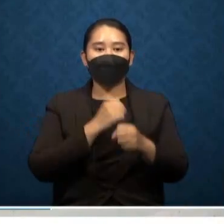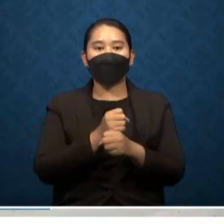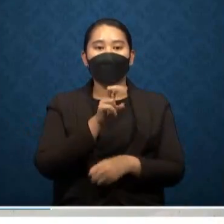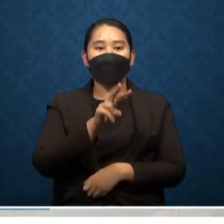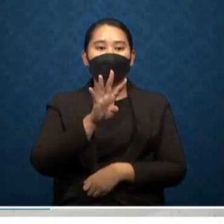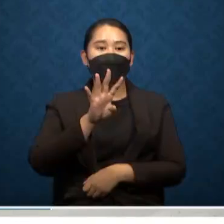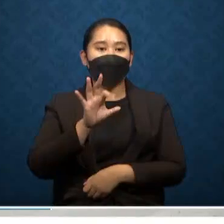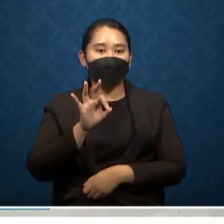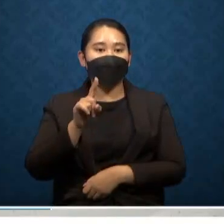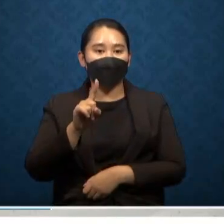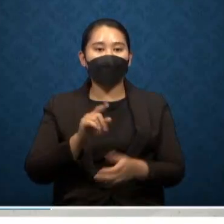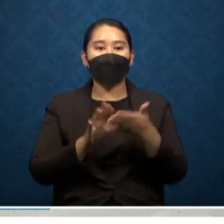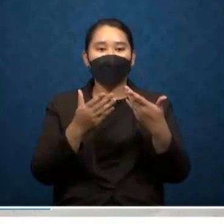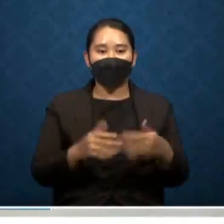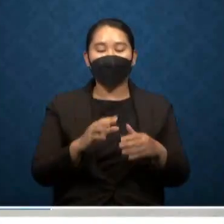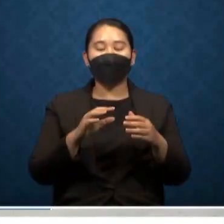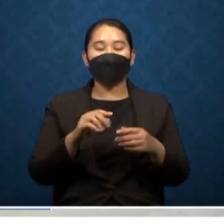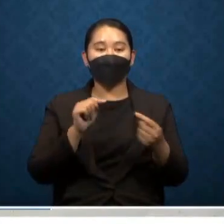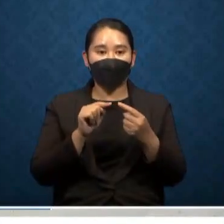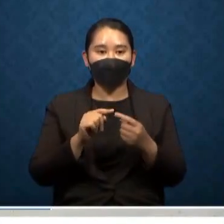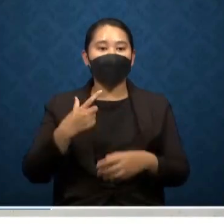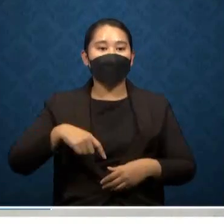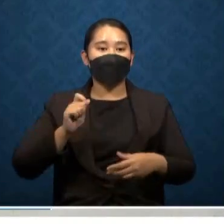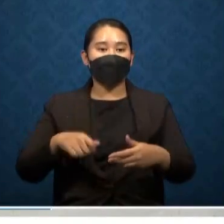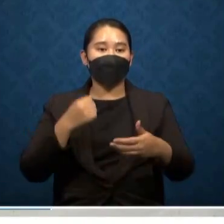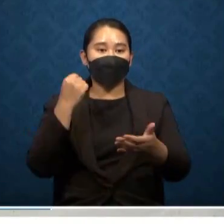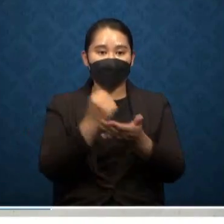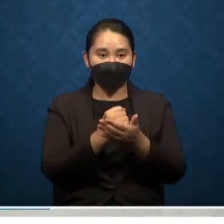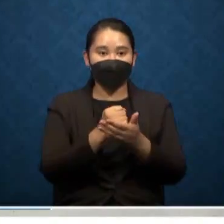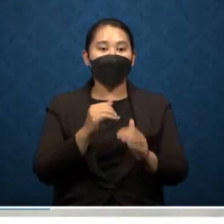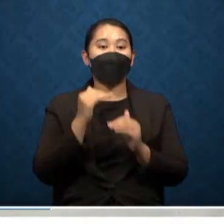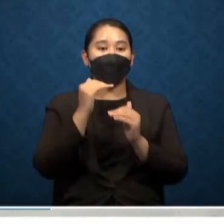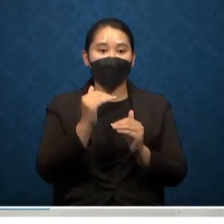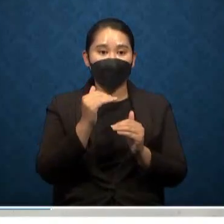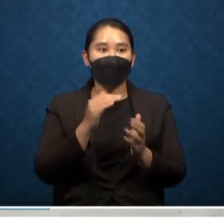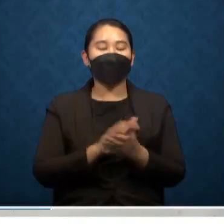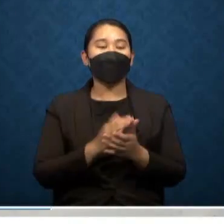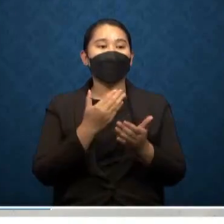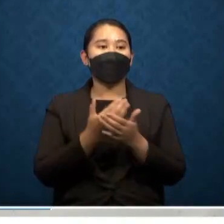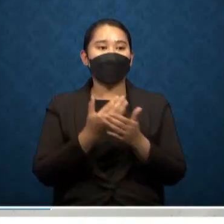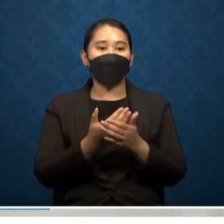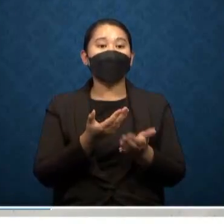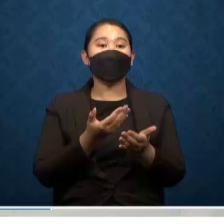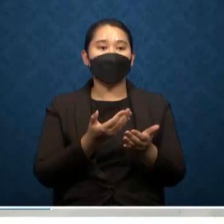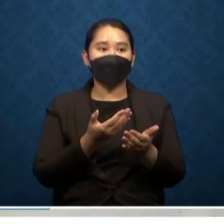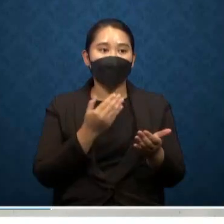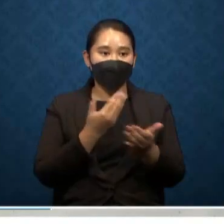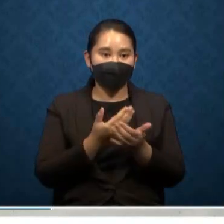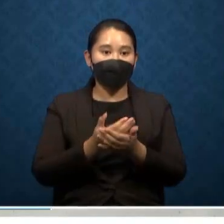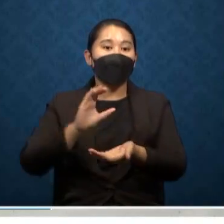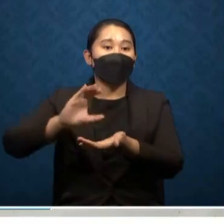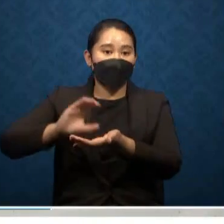นะครับแต่ว่าต่อมาก็ได้มีการออกพระราชกฤษฎีกากำหนดจำนวนเงินสูงสุดที่จะเรียกเก็บจากเงินกองทุ